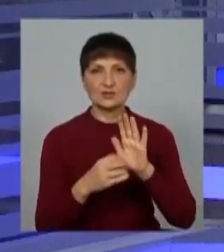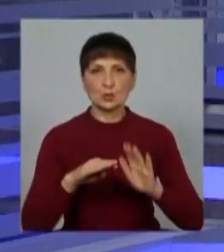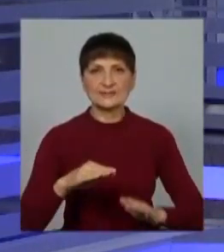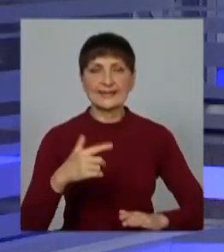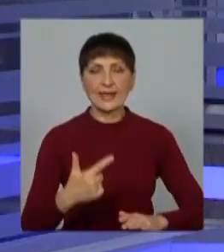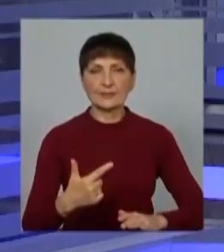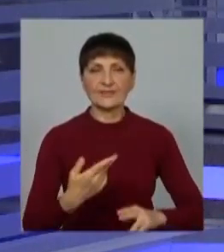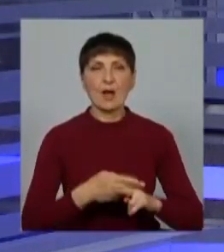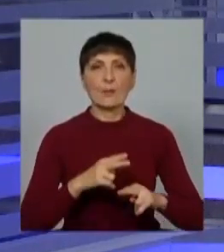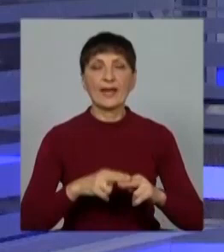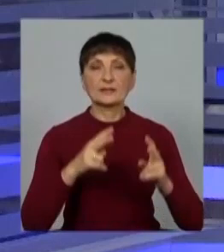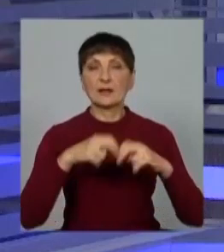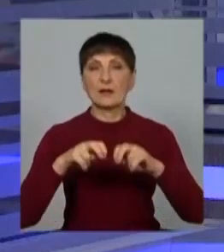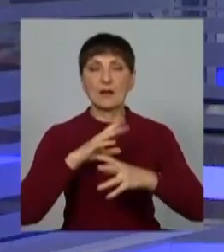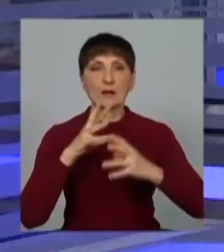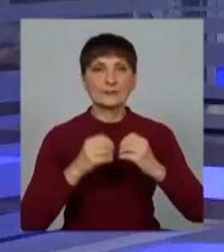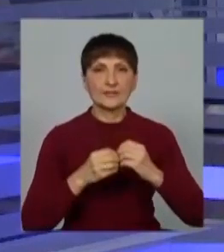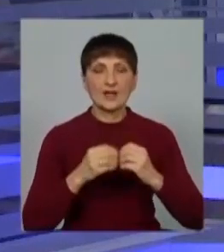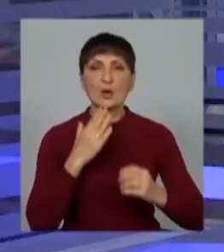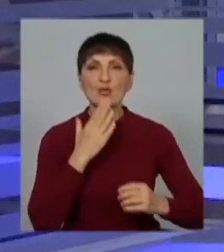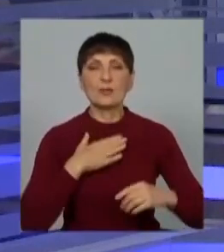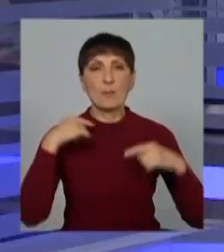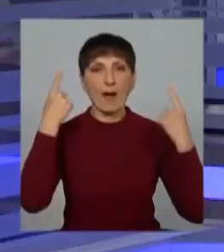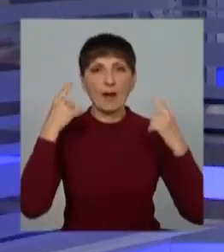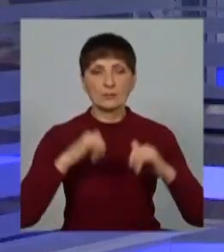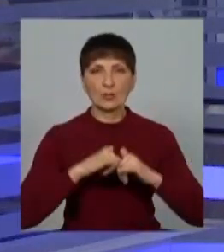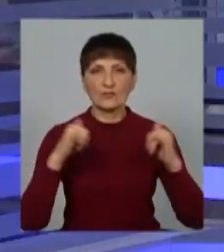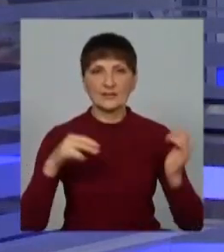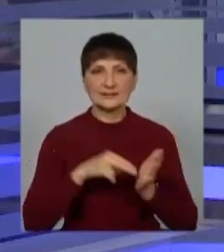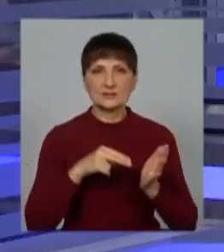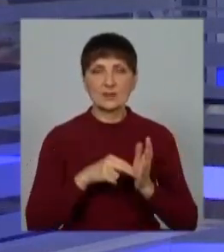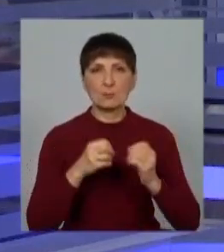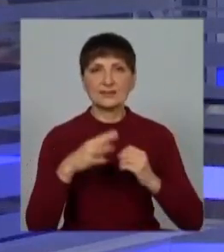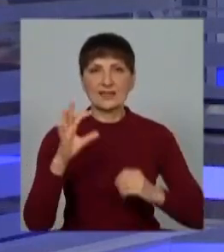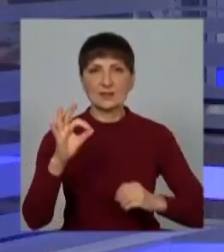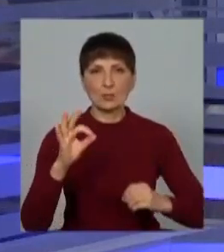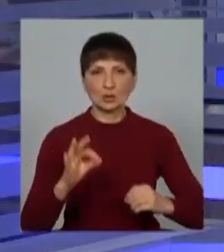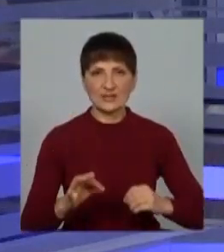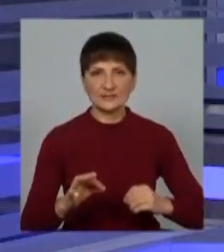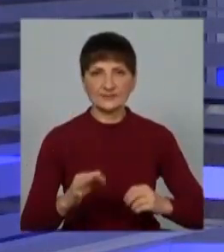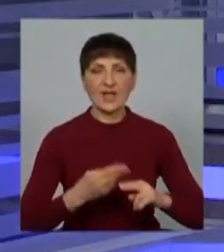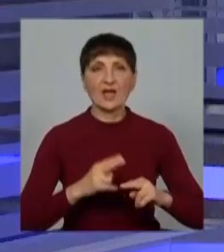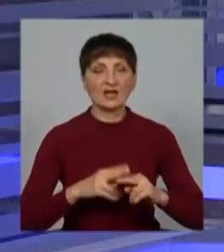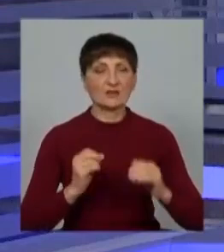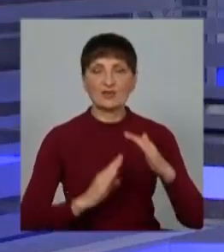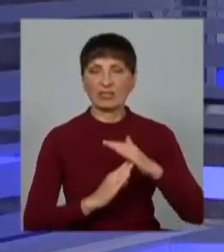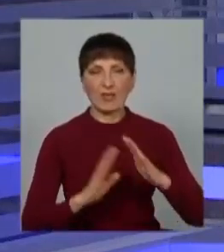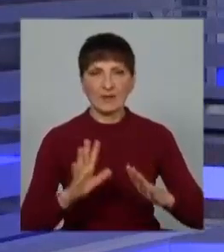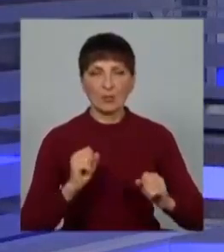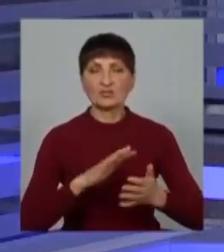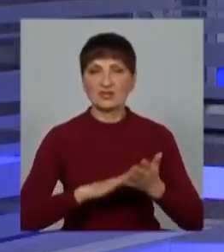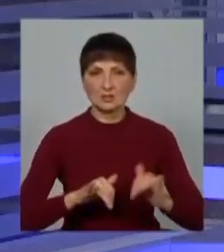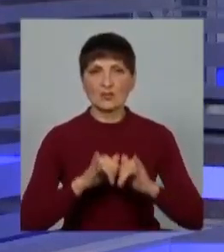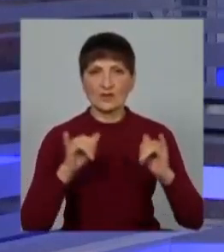тенге. По данным аналитиков, любимая всеми баранина выросла в цене на 15%. И это еще не предел, говорят